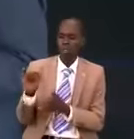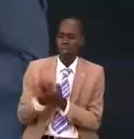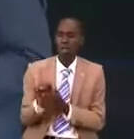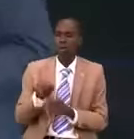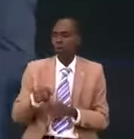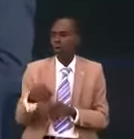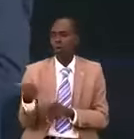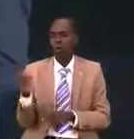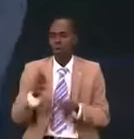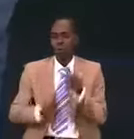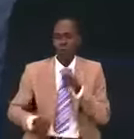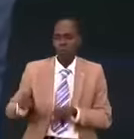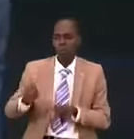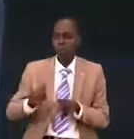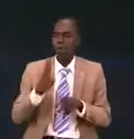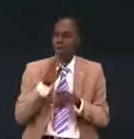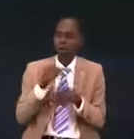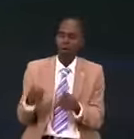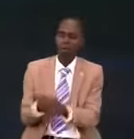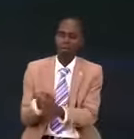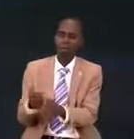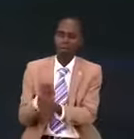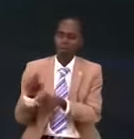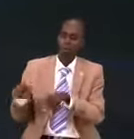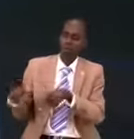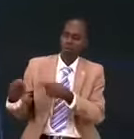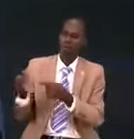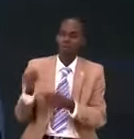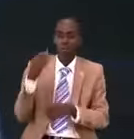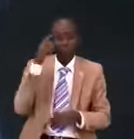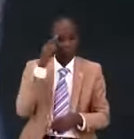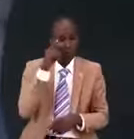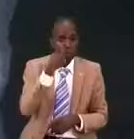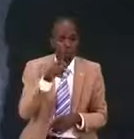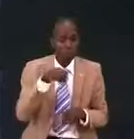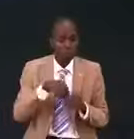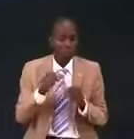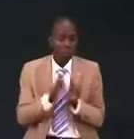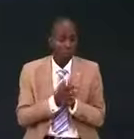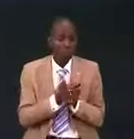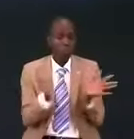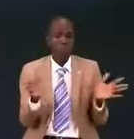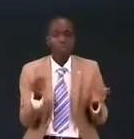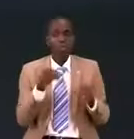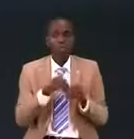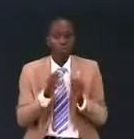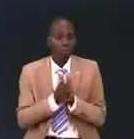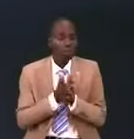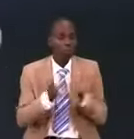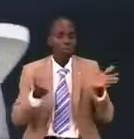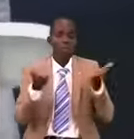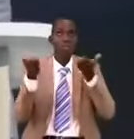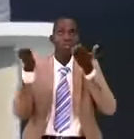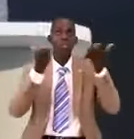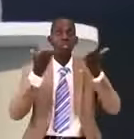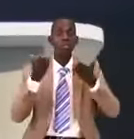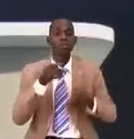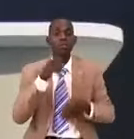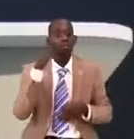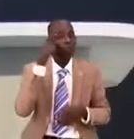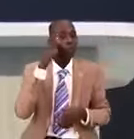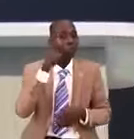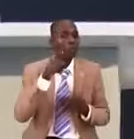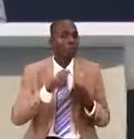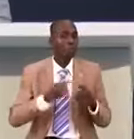en public dans le service public pour que tu fasses quelque chose qui doivent comprendre et tu dois